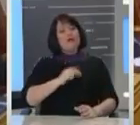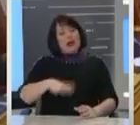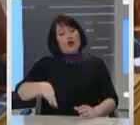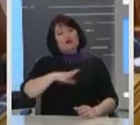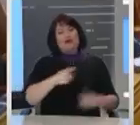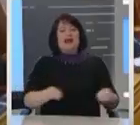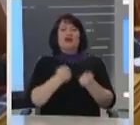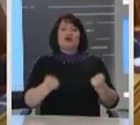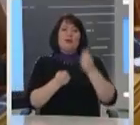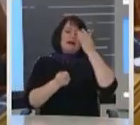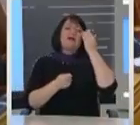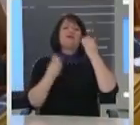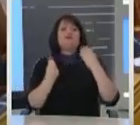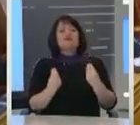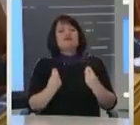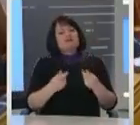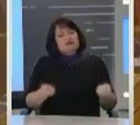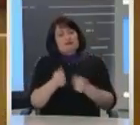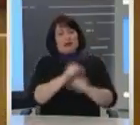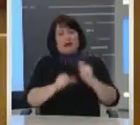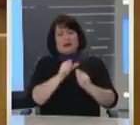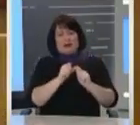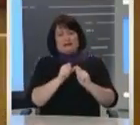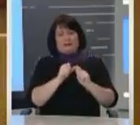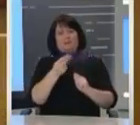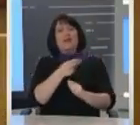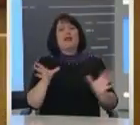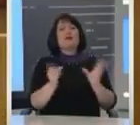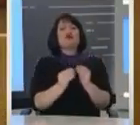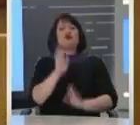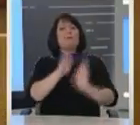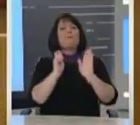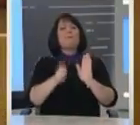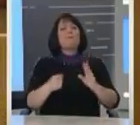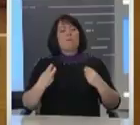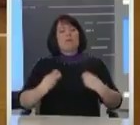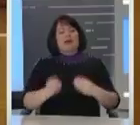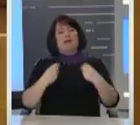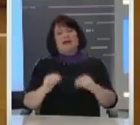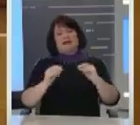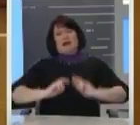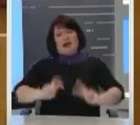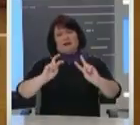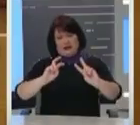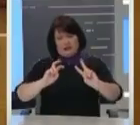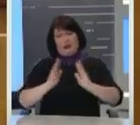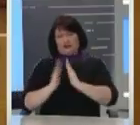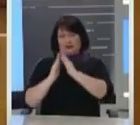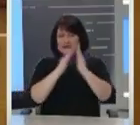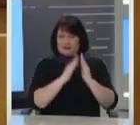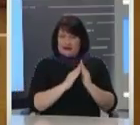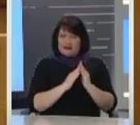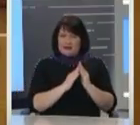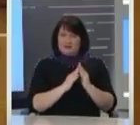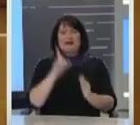της δημόσιας ζωής. Πάμε στο θέμα πληστηριασμοί. Είναι γνωστή η θέση, σχολιάστηκε από όλους, η